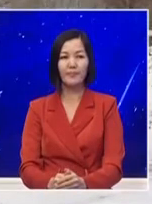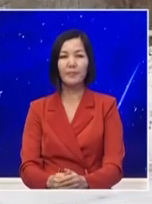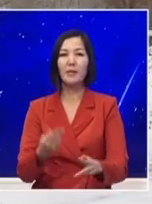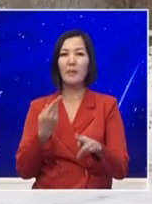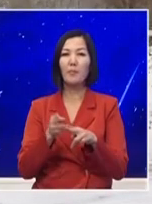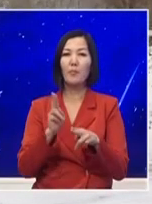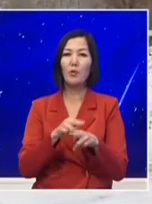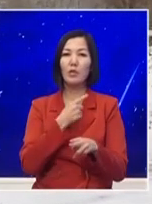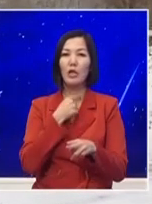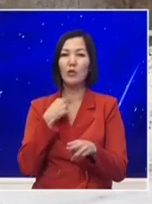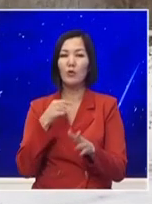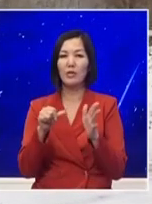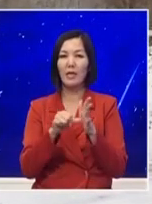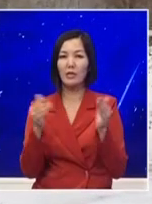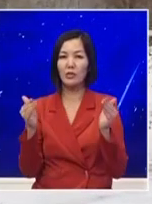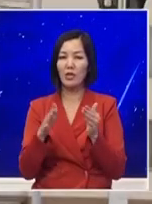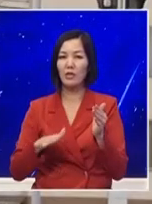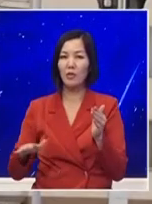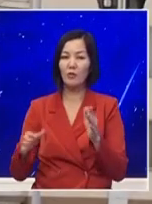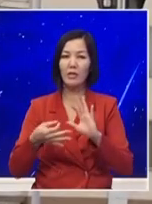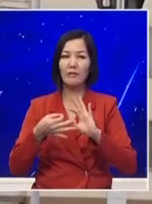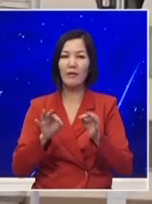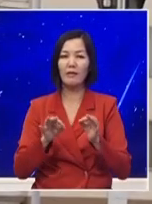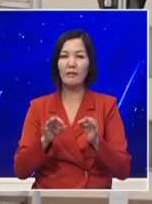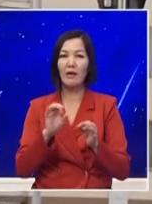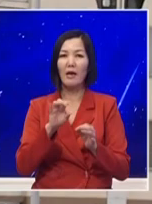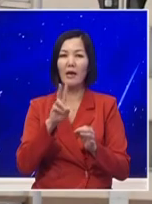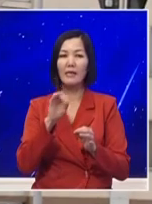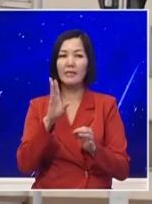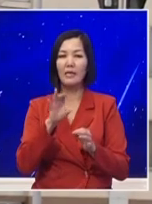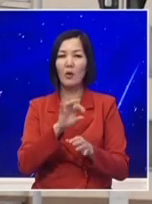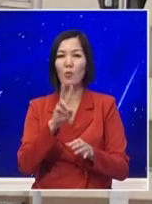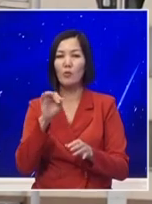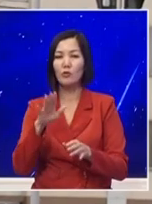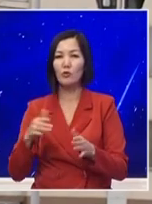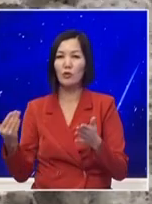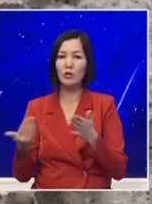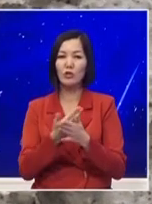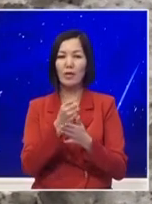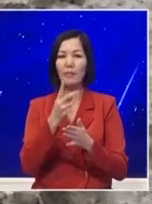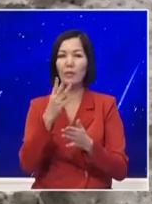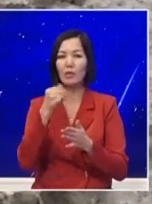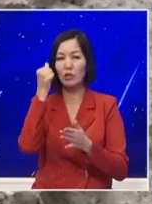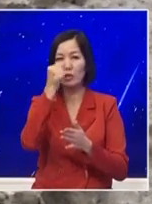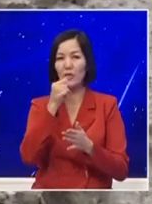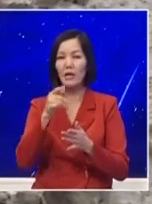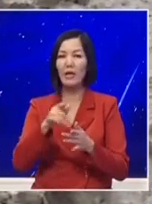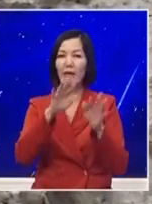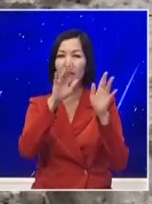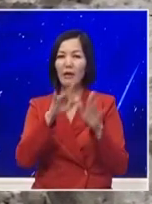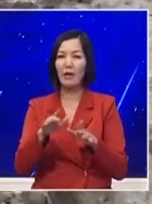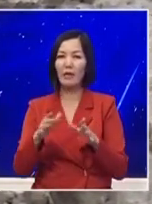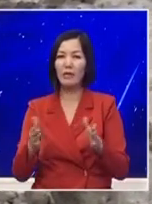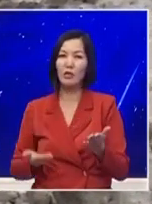Бұл Талдықорғандағы 6-шы шағын аудан. Нақтысында Астана даңғылының оңтүстік беткейі. Бірнеше жылдан бері қар полигонына айналған.